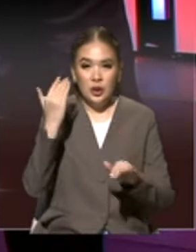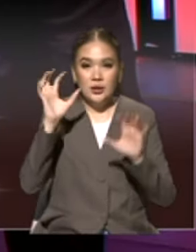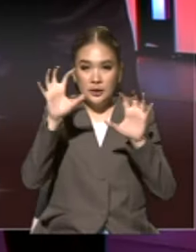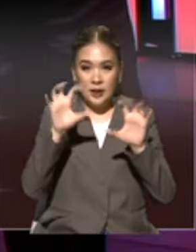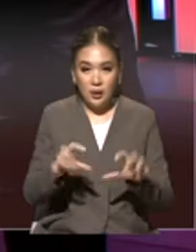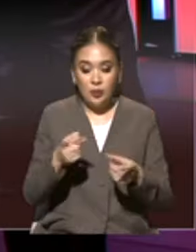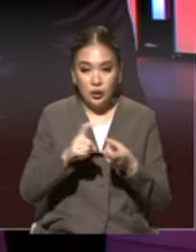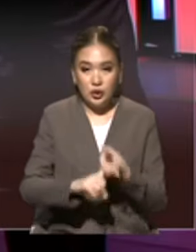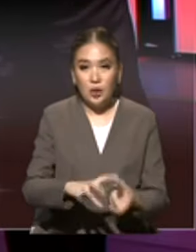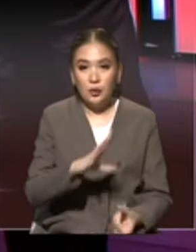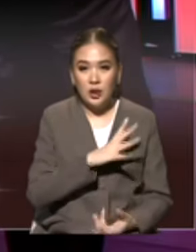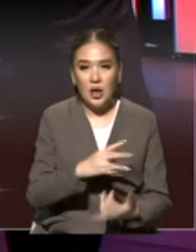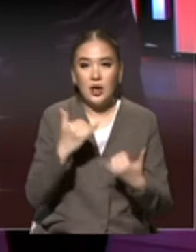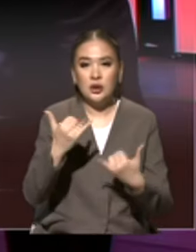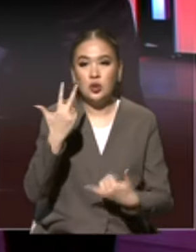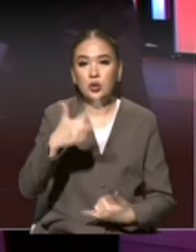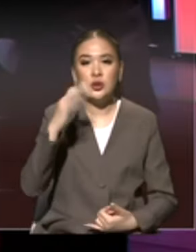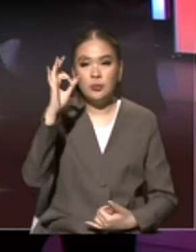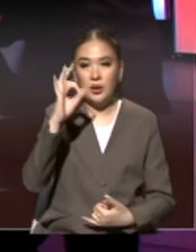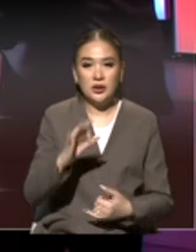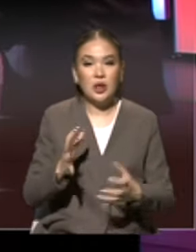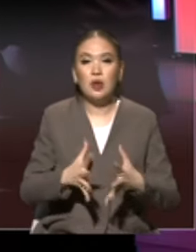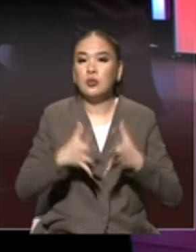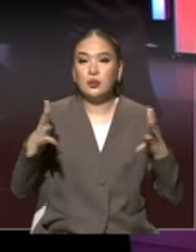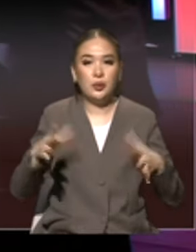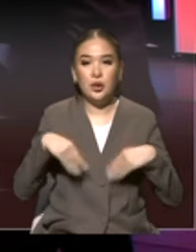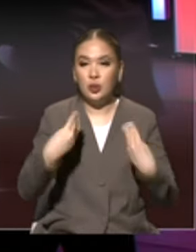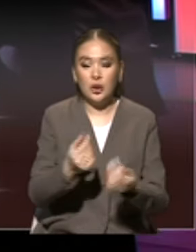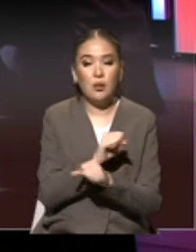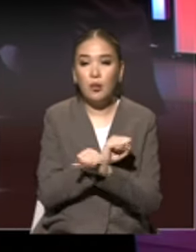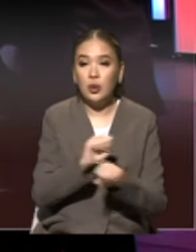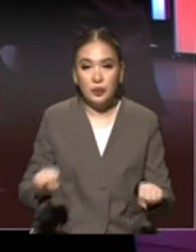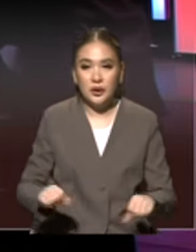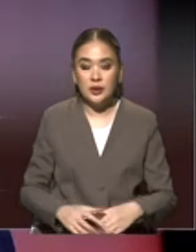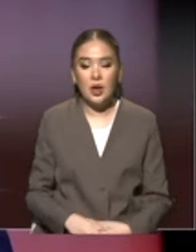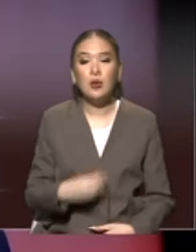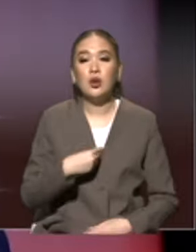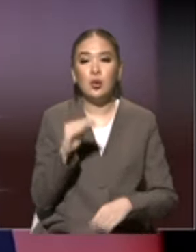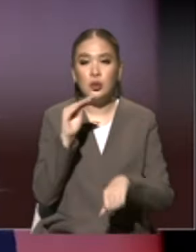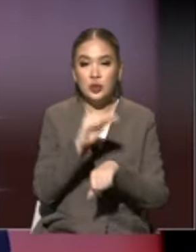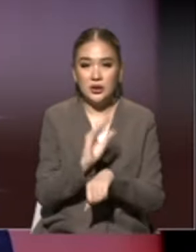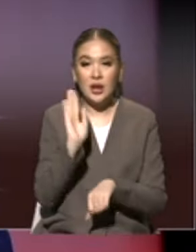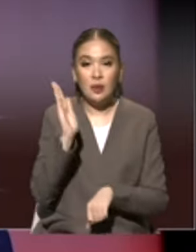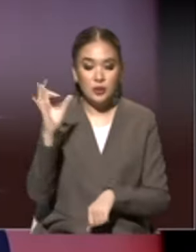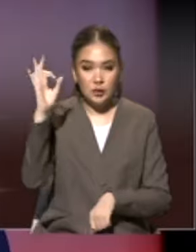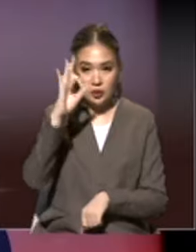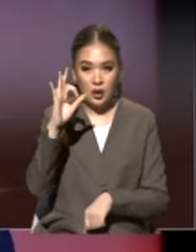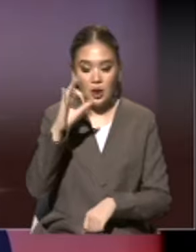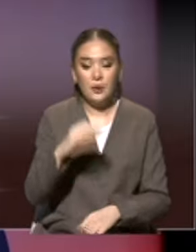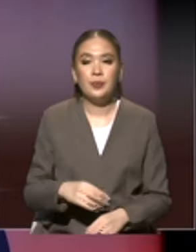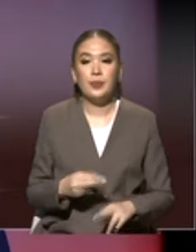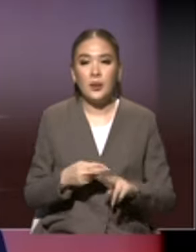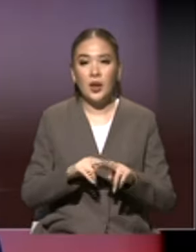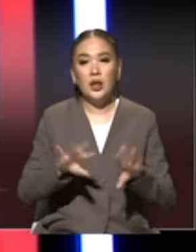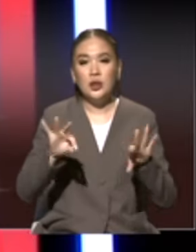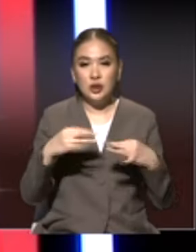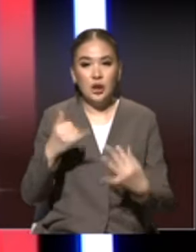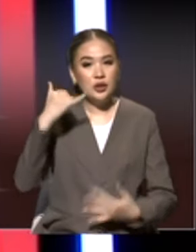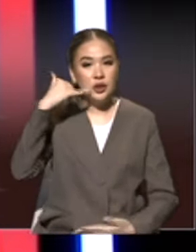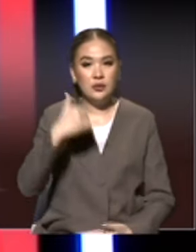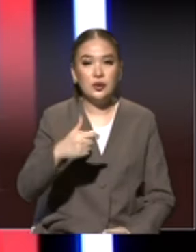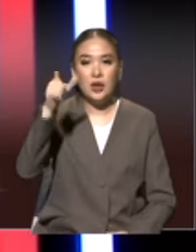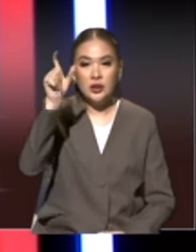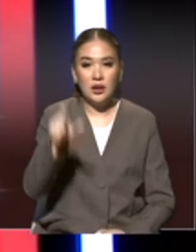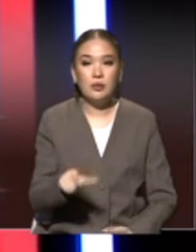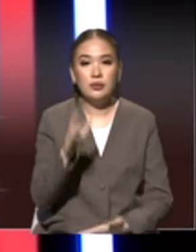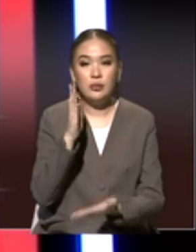беретін болса, қазір 30%-дан артық беруге болмайды. Біз қазір келеміз оған, қосалқы мердігерлерге қатысты. Мейрамбек мырза, рұқсат берсеңіз, бізге телефон шалған көрерменіміз